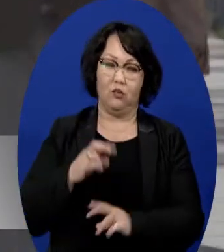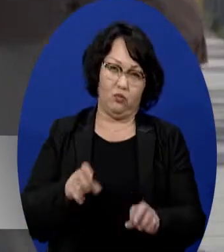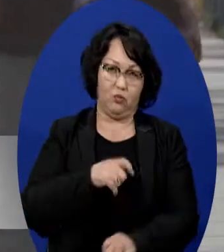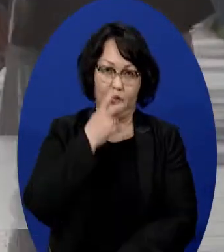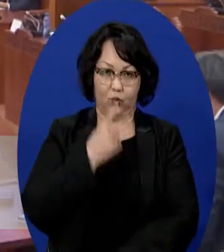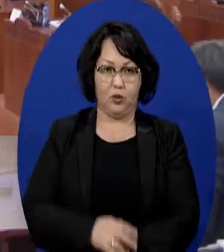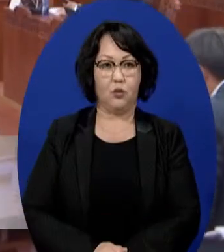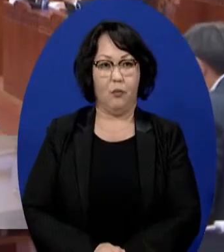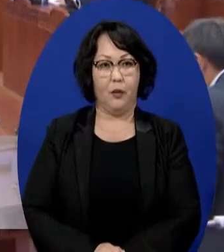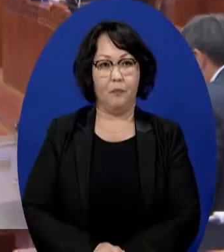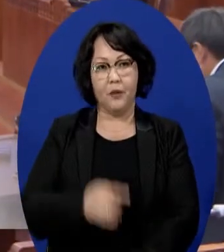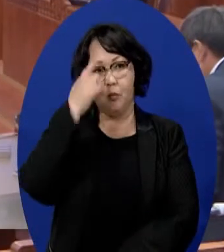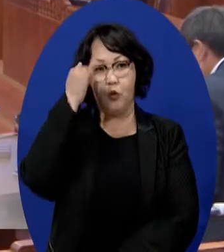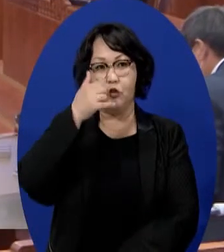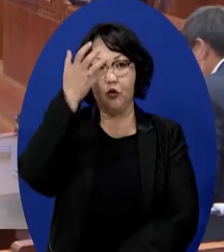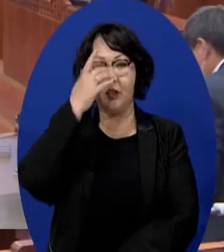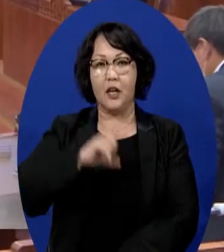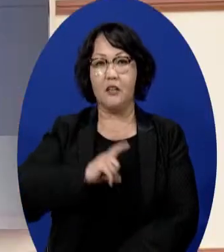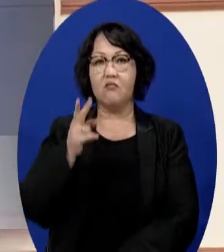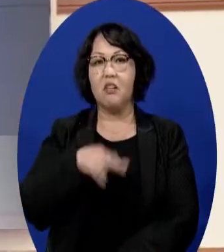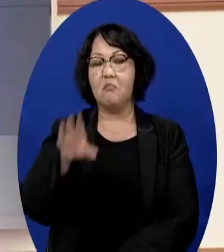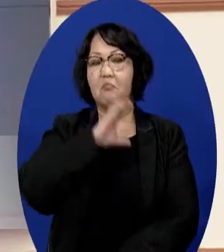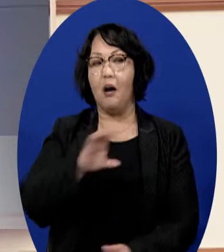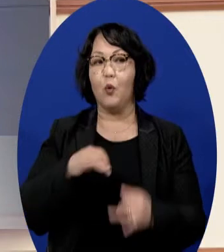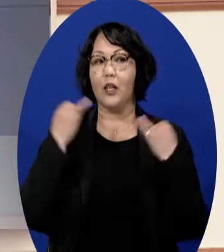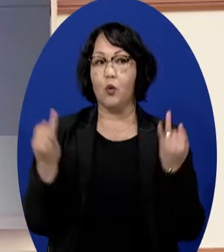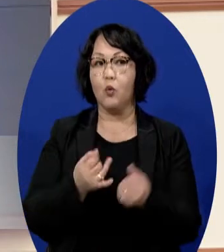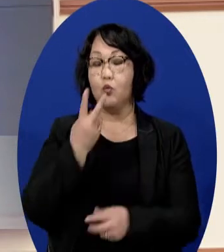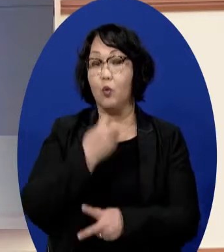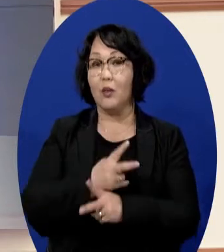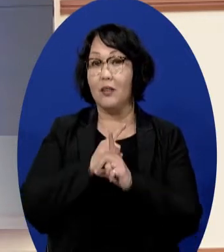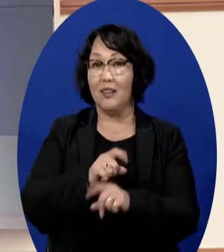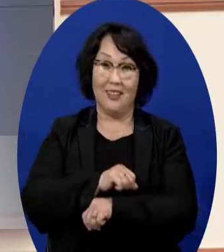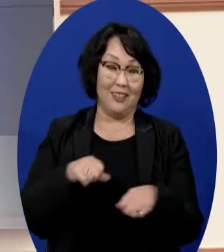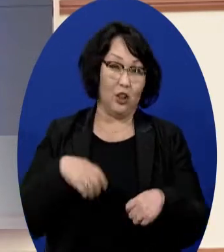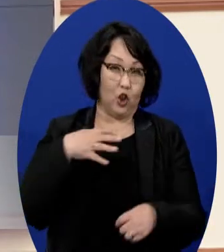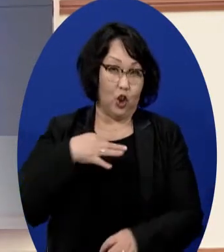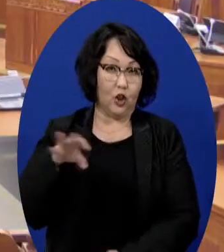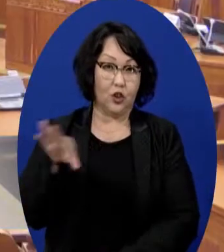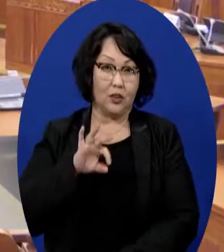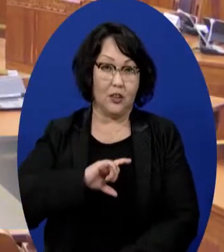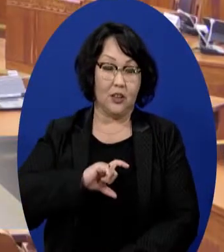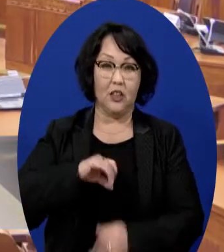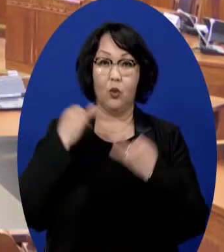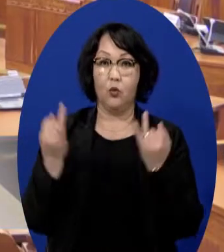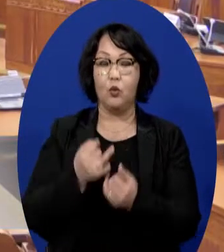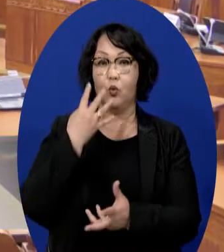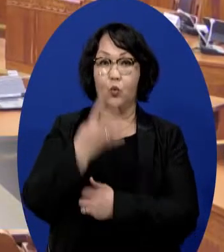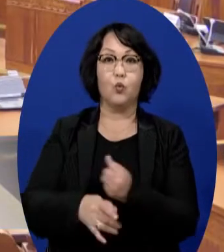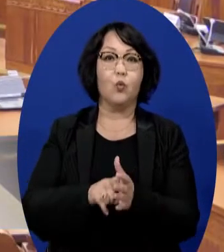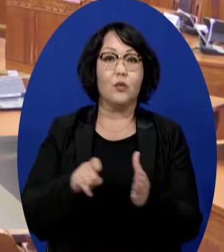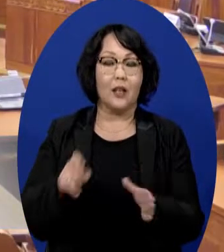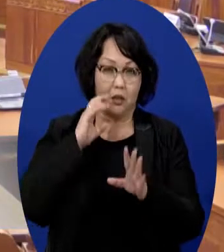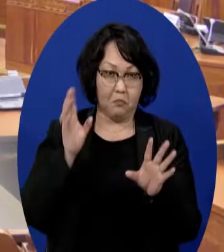Монгол улсын төрийн эрх барих дээд байгууллага нь парламент. Үндсэн хуулийн дагуу иргэд сонгох, сонгогдох эрхээ эдэлж парламентыг 4 жилийн хугацаатай байгуулдаг. Өөрөөр